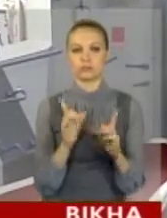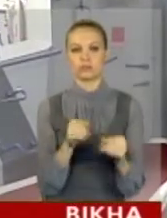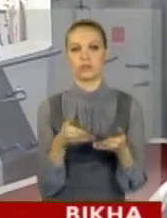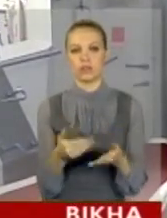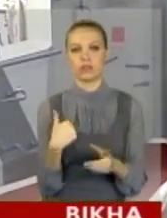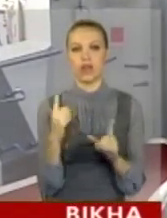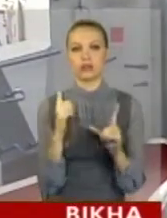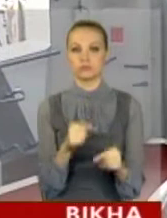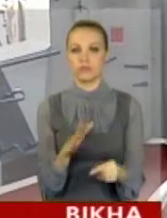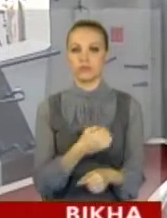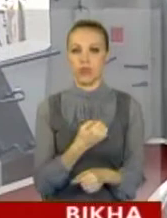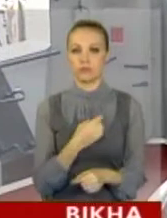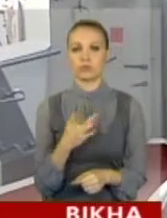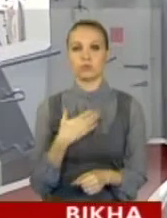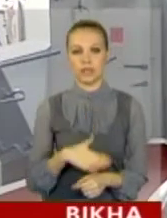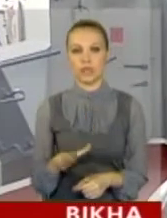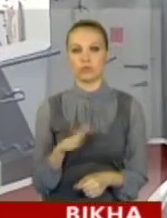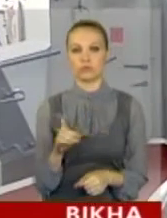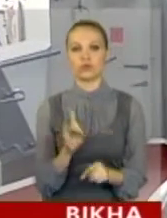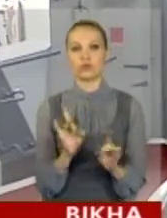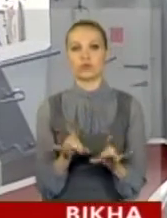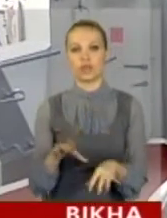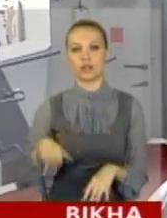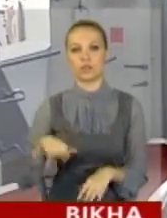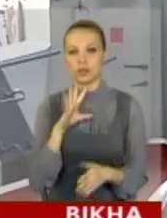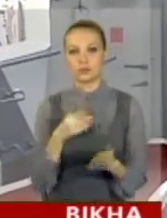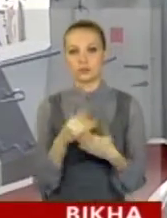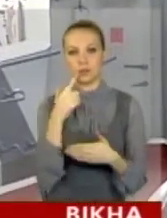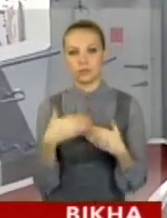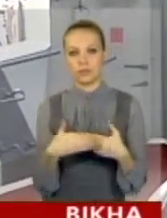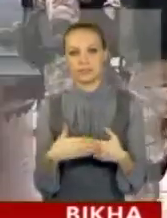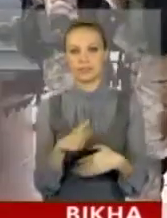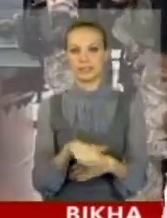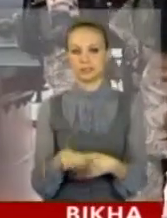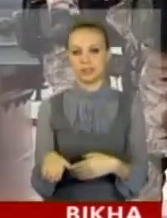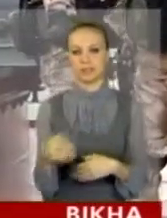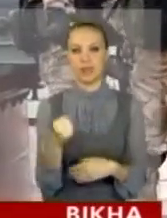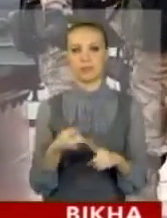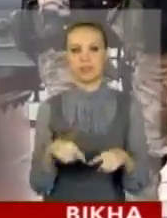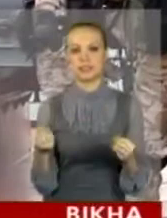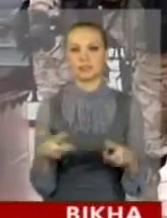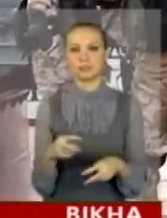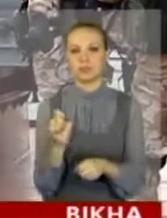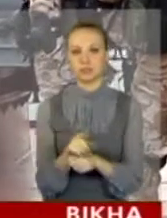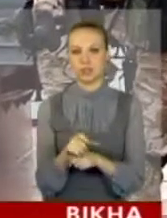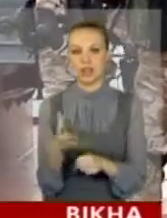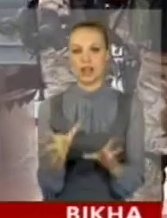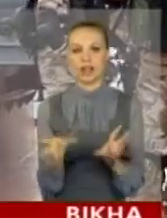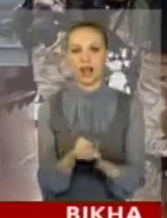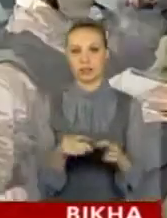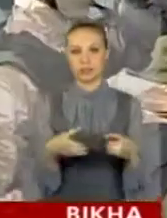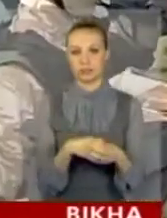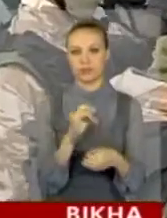Я йшов в армію, щоб послужити. Приємно, будеш розказати потім своїм близьким. Дітям. А це спецпризначенці, які разом із